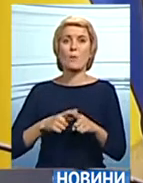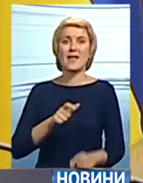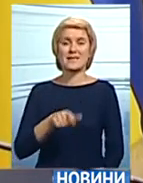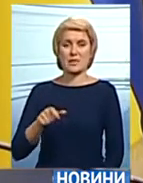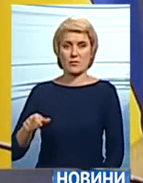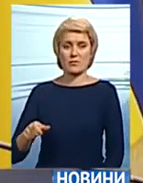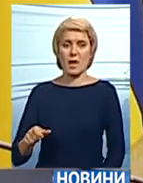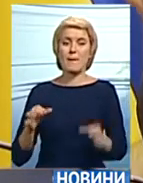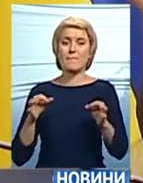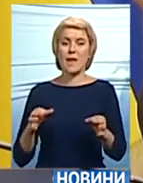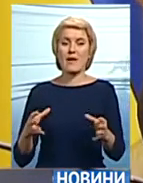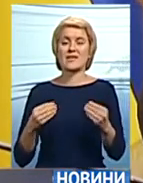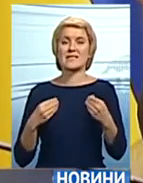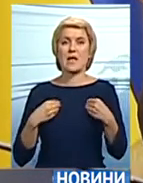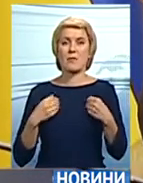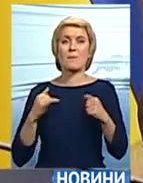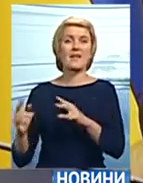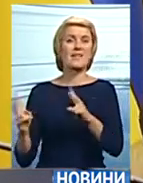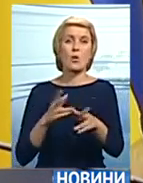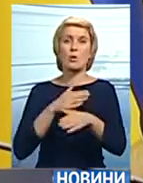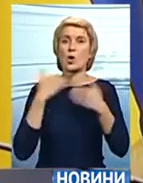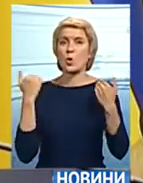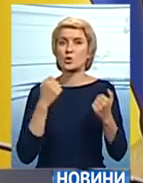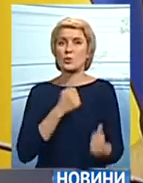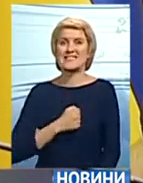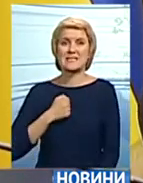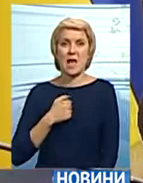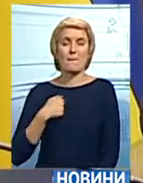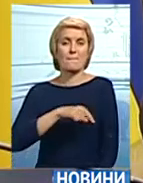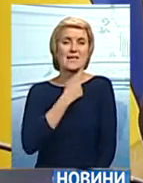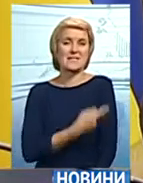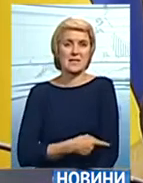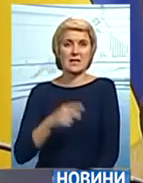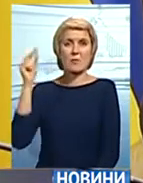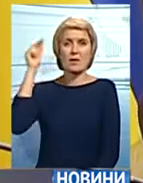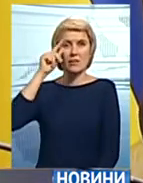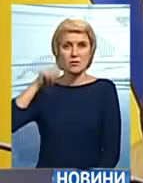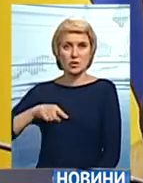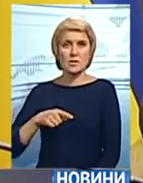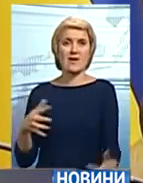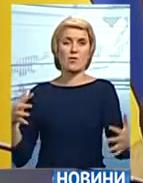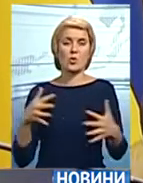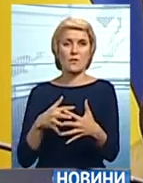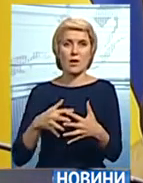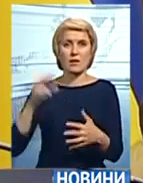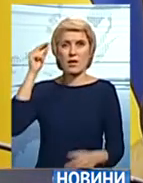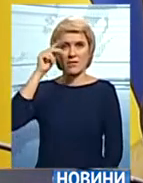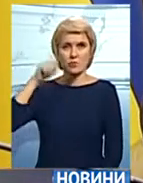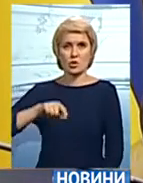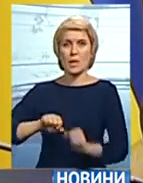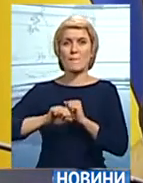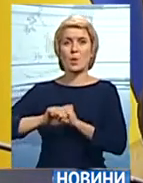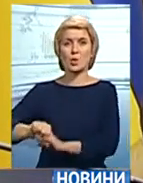нами. Ми нікому не хочемо зла. Ми сильні. Ми навчилися воювати. Ми навчилися боронити свою